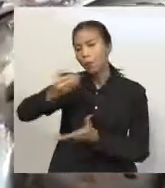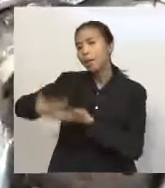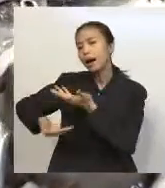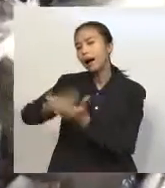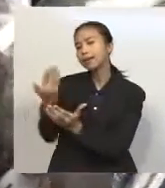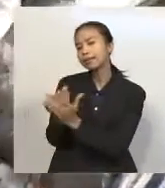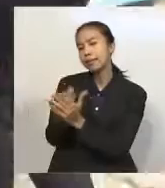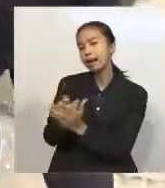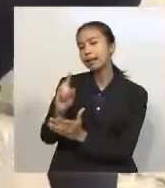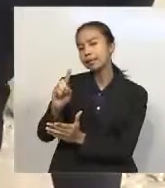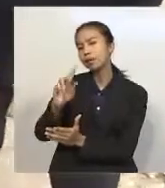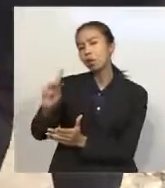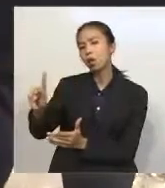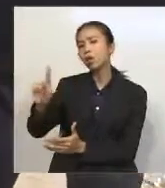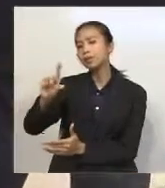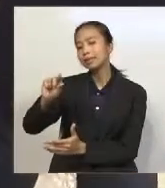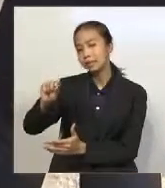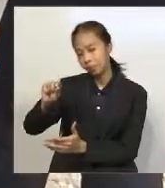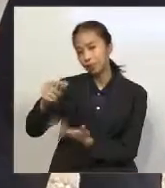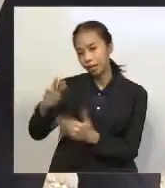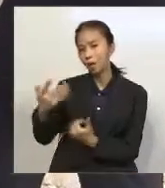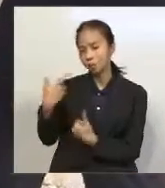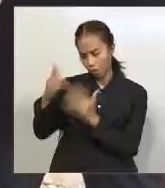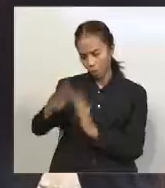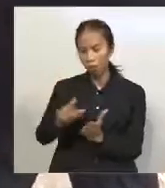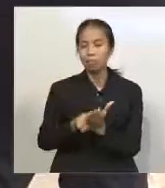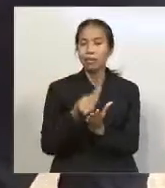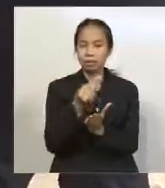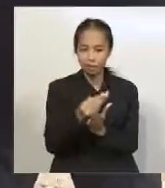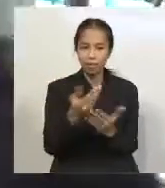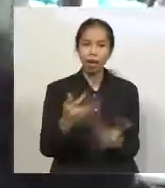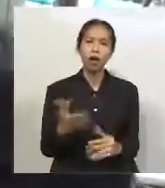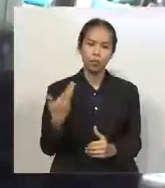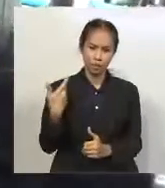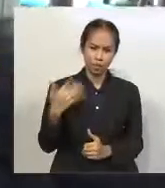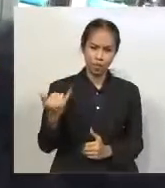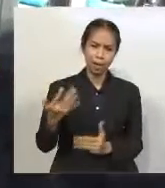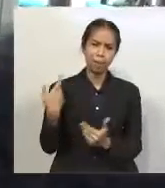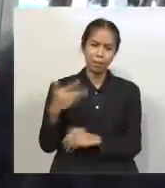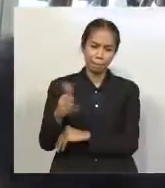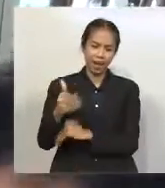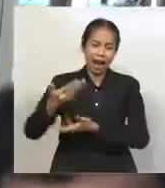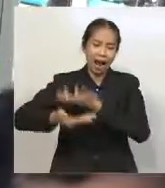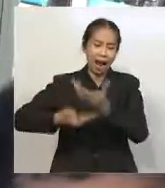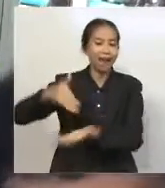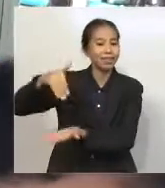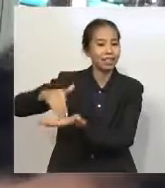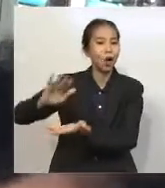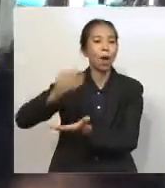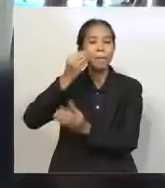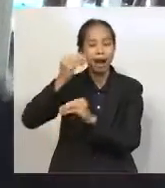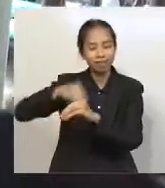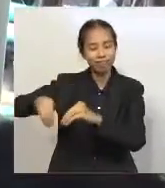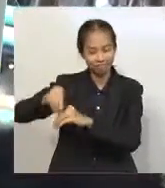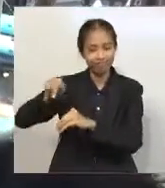บาทซึ่งจะมีแม่ค้ามารับซื้อถึงที่บ้านหรือนำไปขายยังจุดรับซื้อปลาในหมู่บ้านทำให้ช่วงหน้าน้ำ